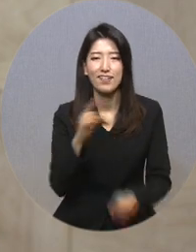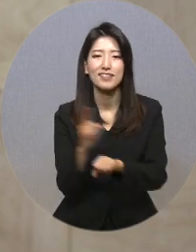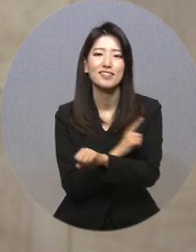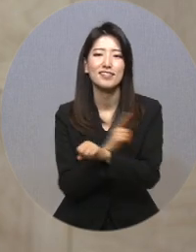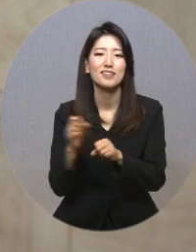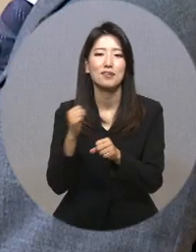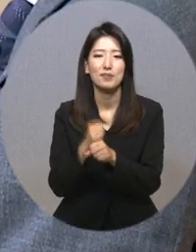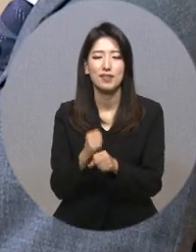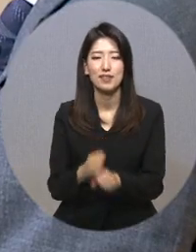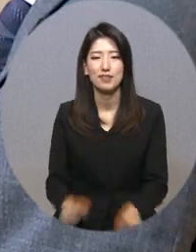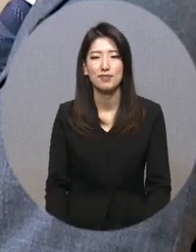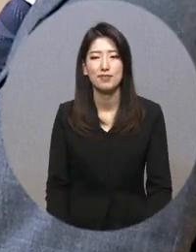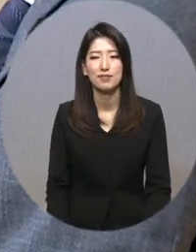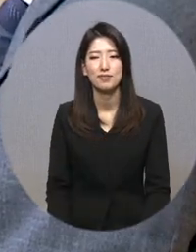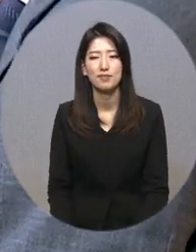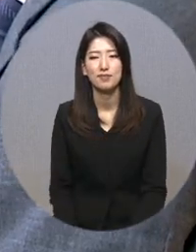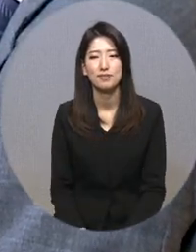있거든요.